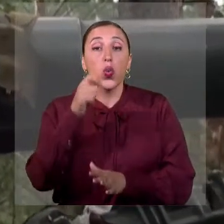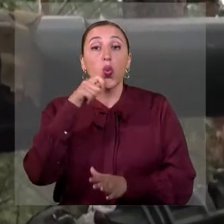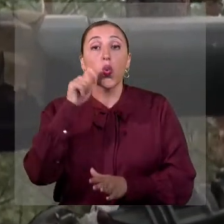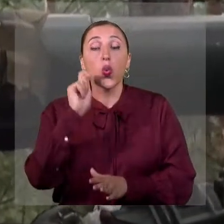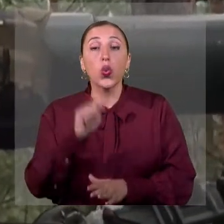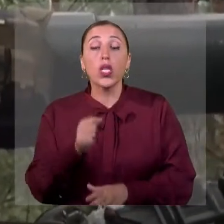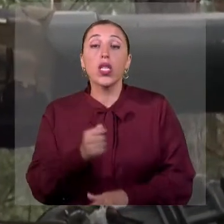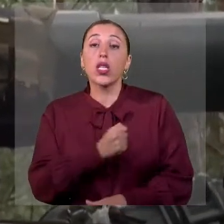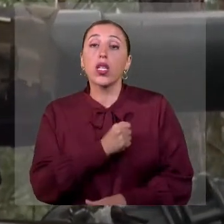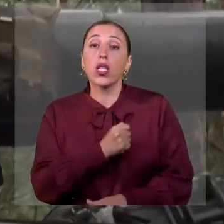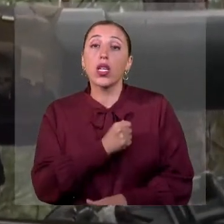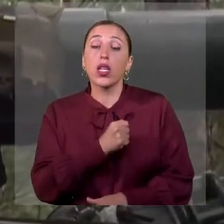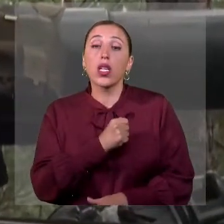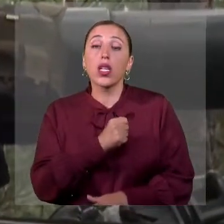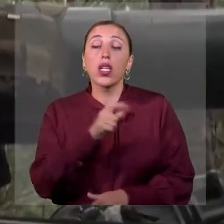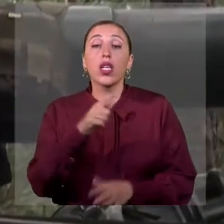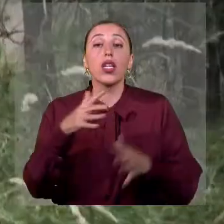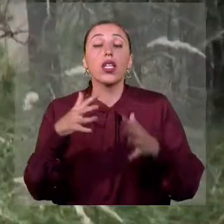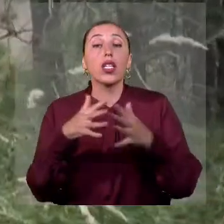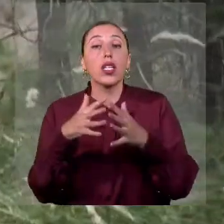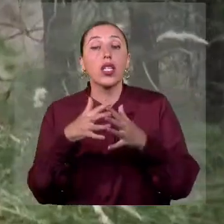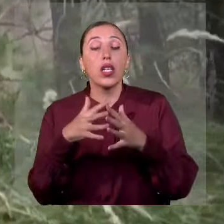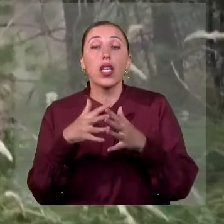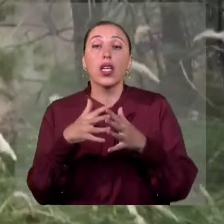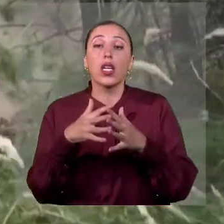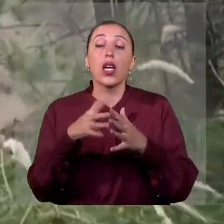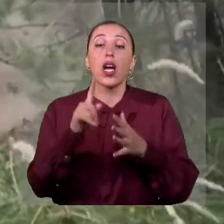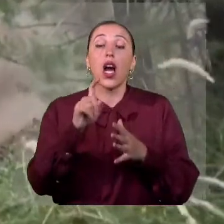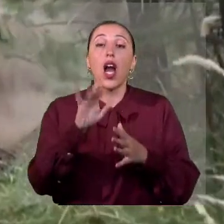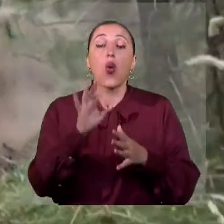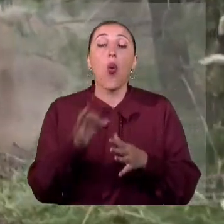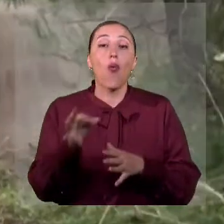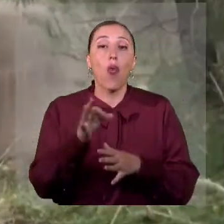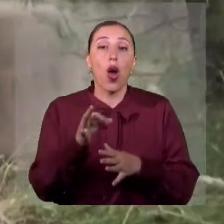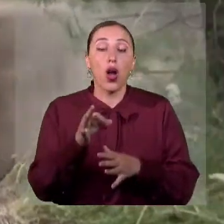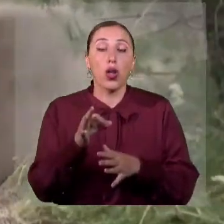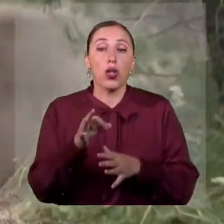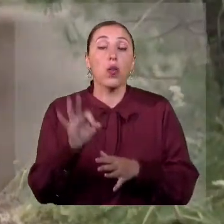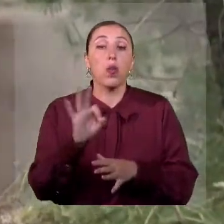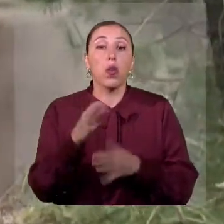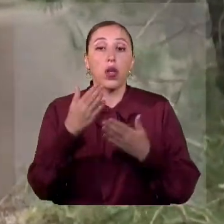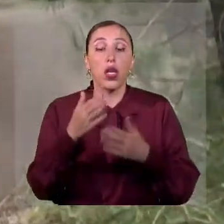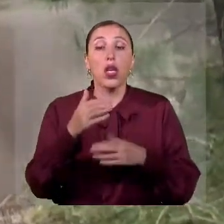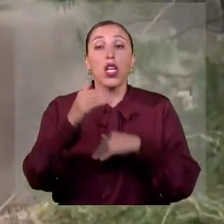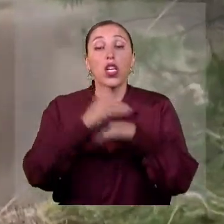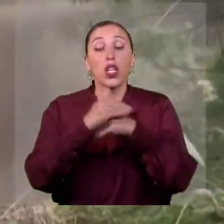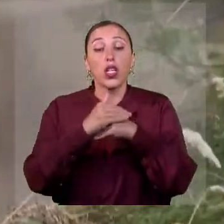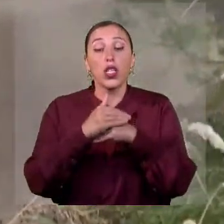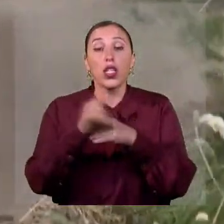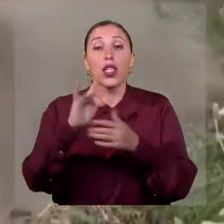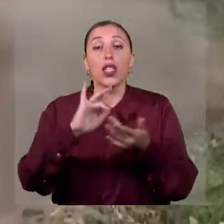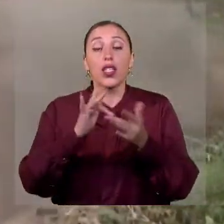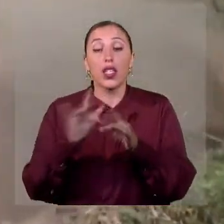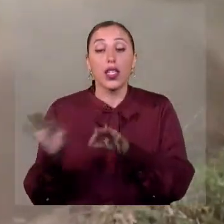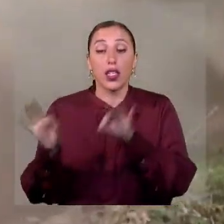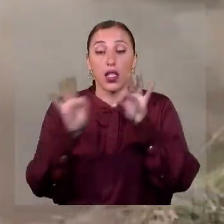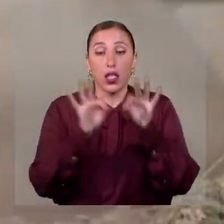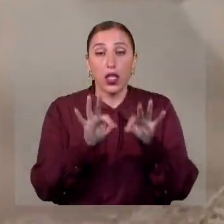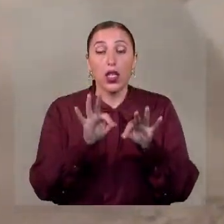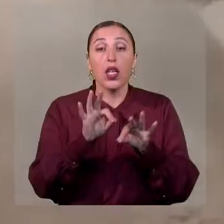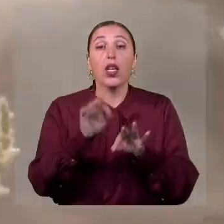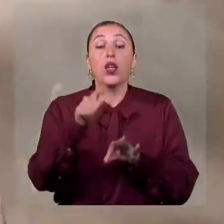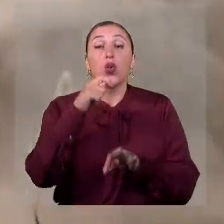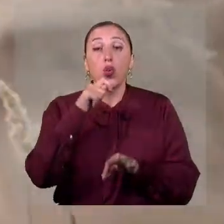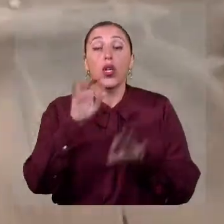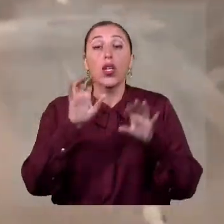ուժերի հարձակողական գործողությունները Խարկովի մարզում։ Իր գիշերային տեսաուղերձում Զելենսկին, սակայն, կոնկրետ